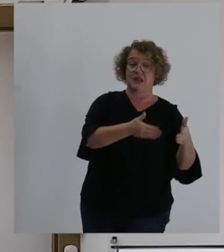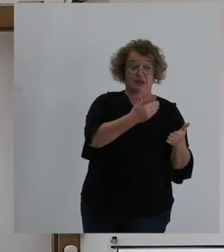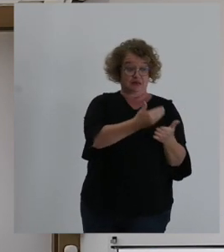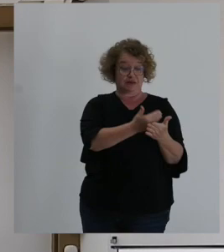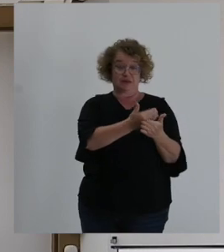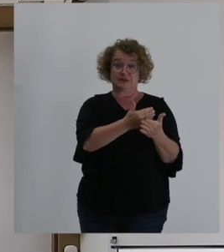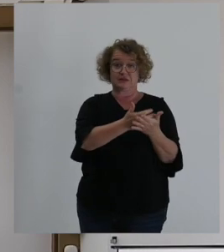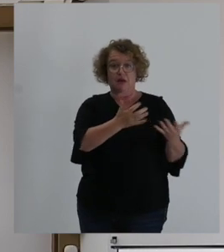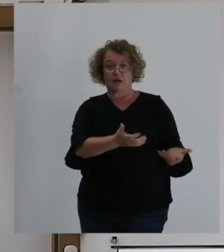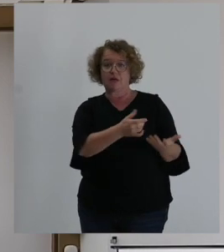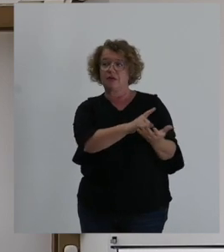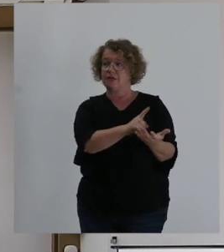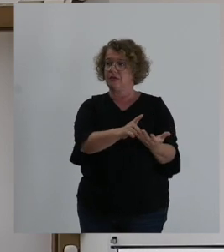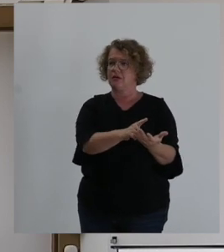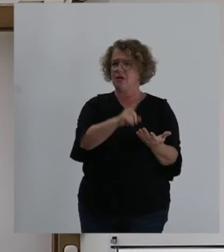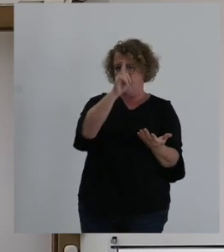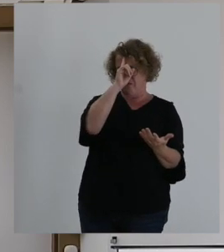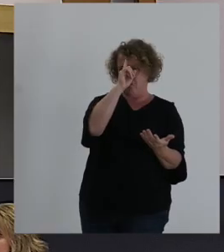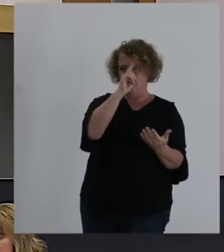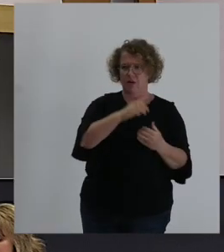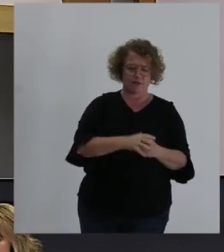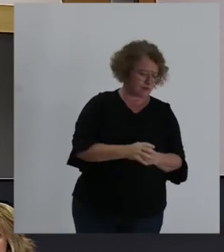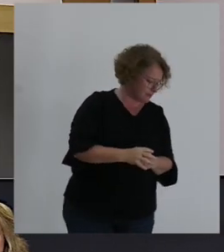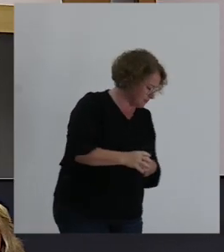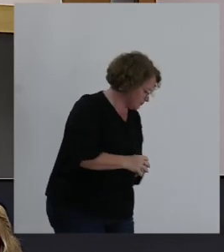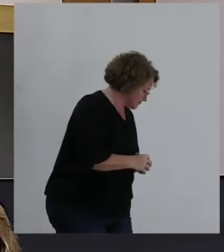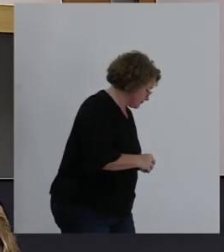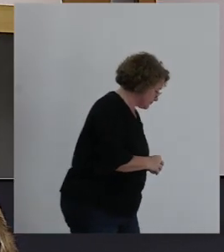justement culture et interculturalité.